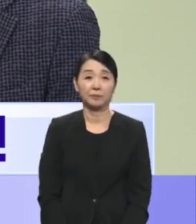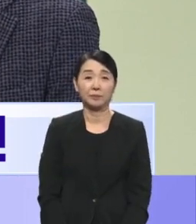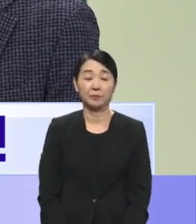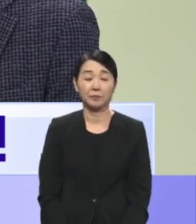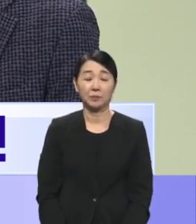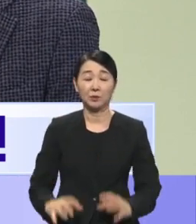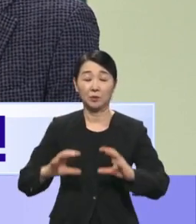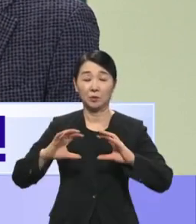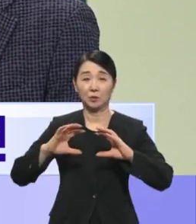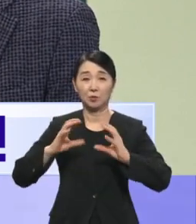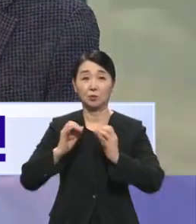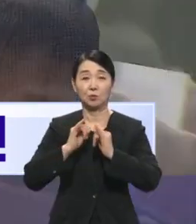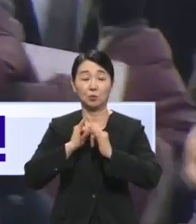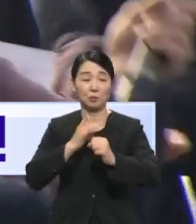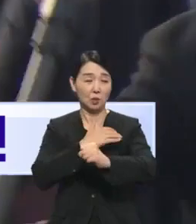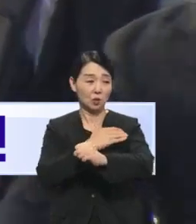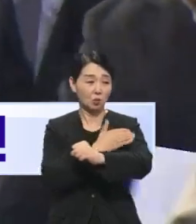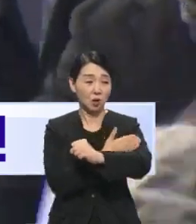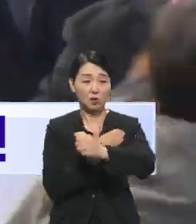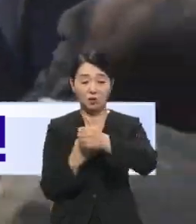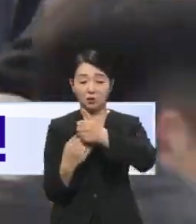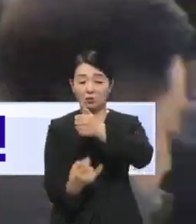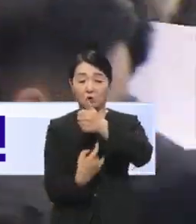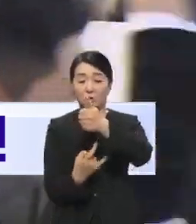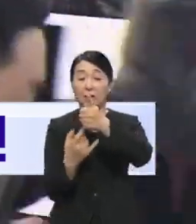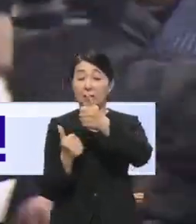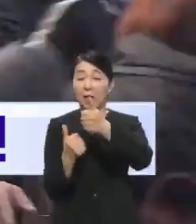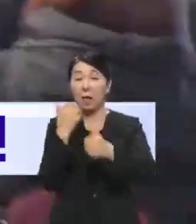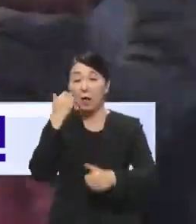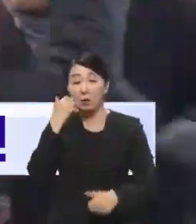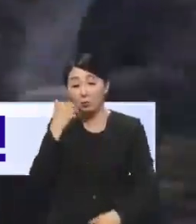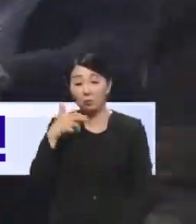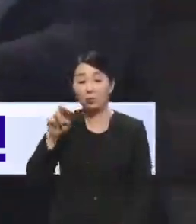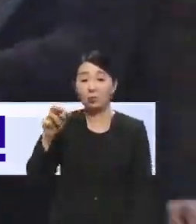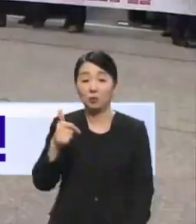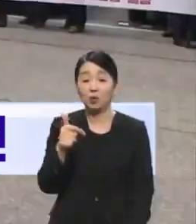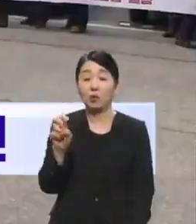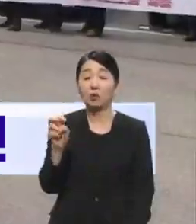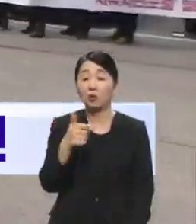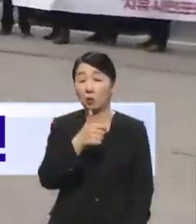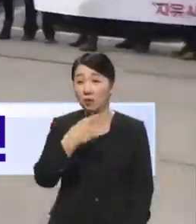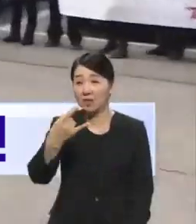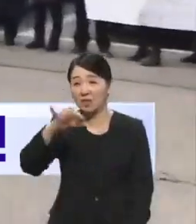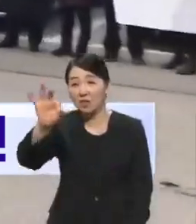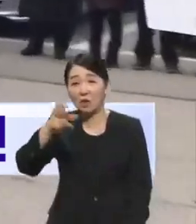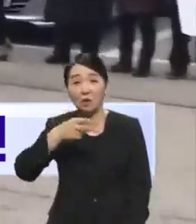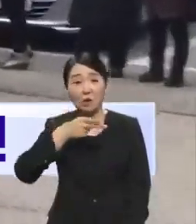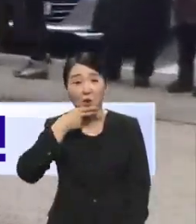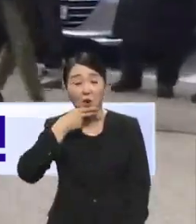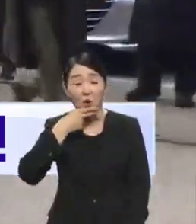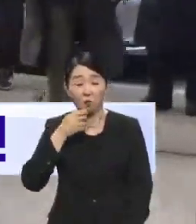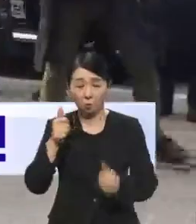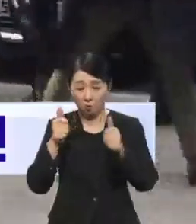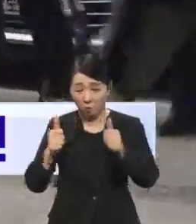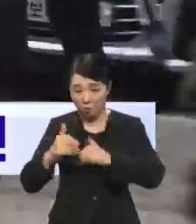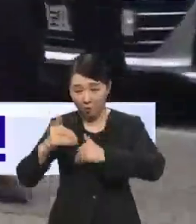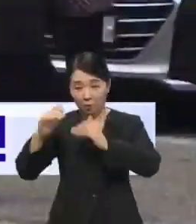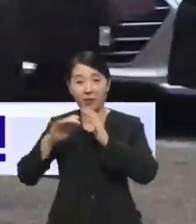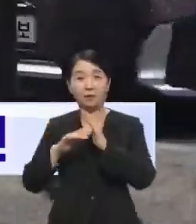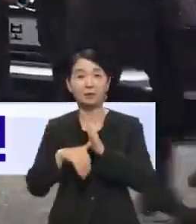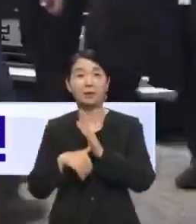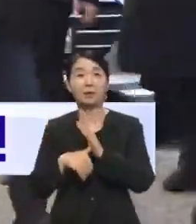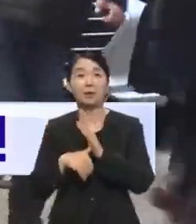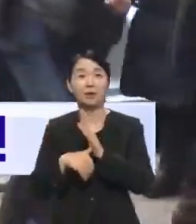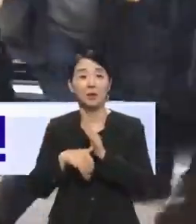국민권익위원회 위원장이 전현희 위원장이어서 그런지 모르겠지만 인정을 안 해주고 그 다음에 법원의 재판 과정에서도